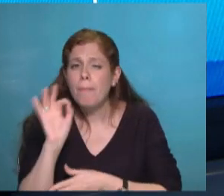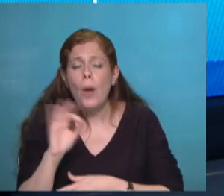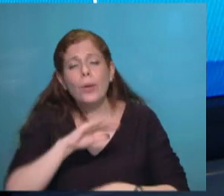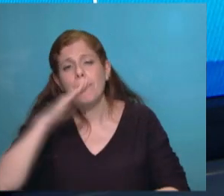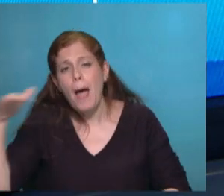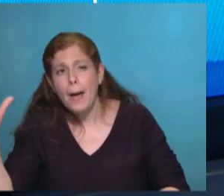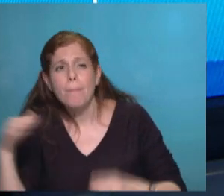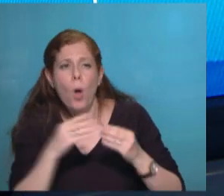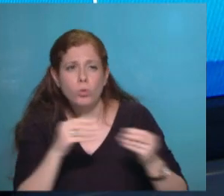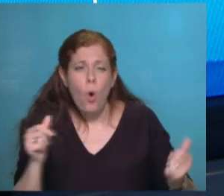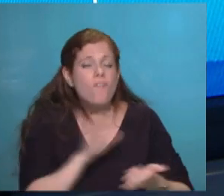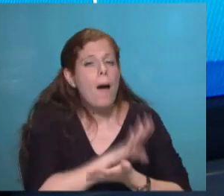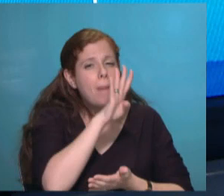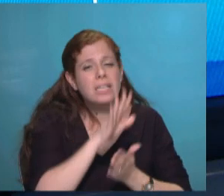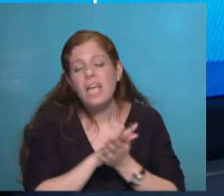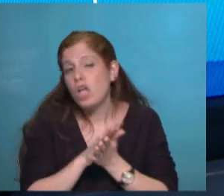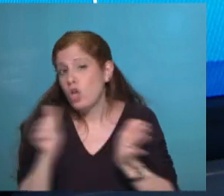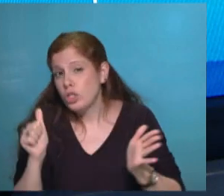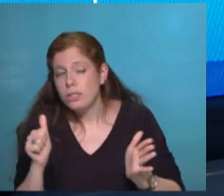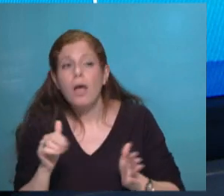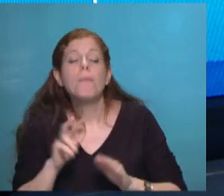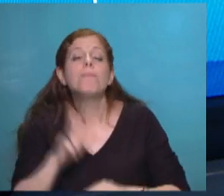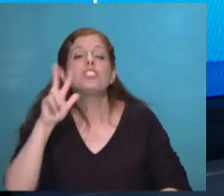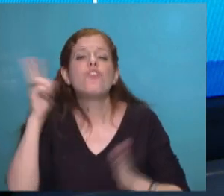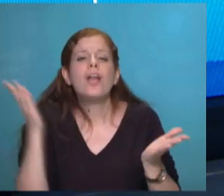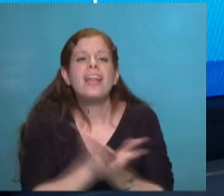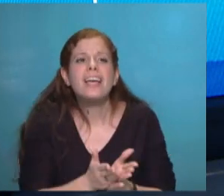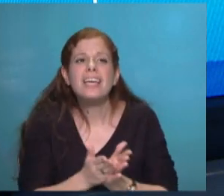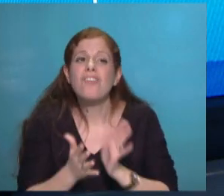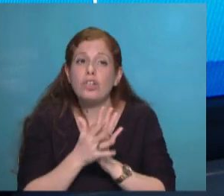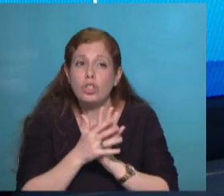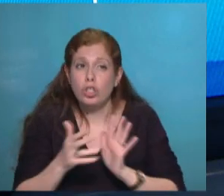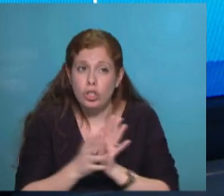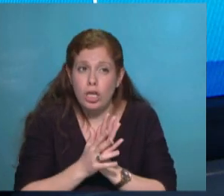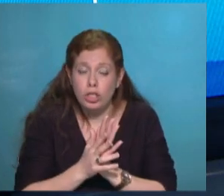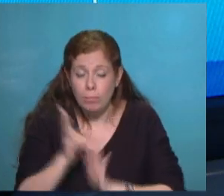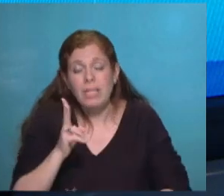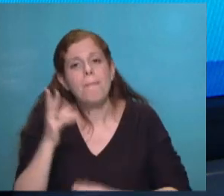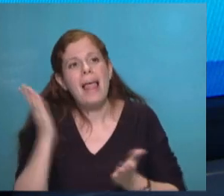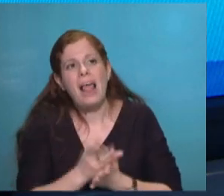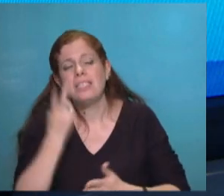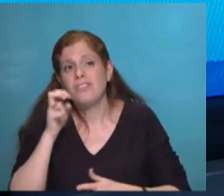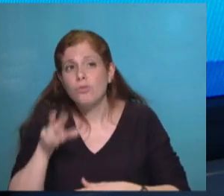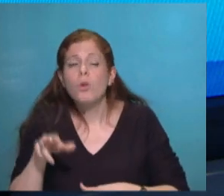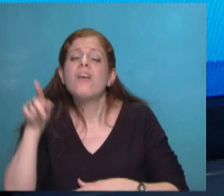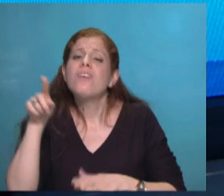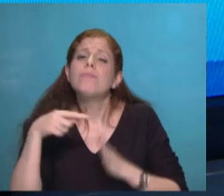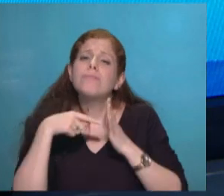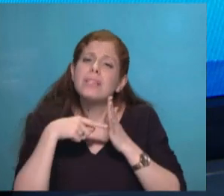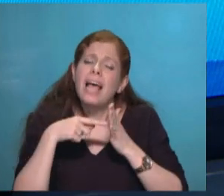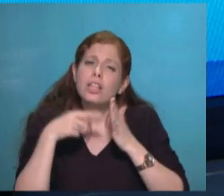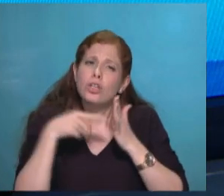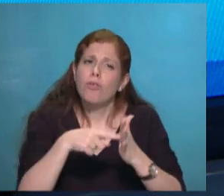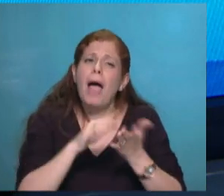לאורך מישור החוף, 14 עד 16, בצפון הנגב, 18, באילת, 22 מעלות, והנה התשקיף שלנו שמראה שהכל משתנה